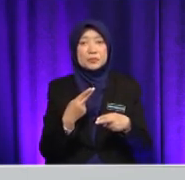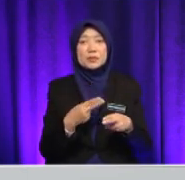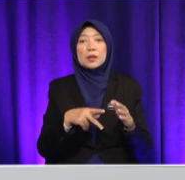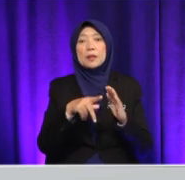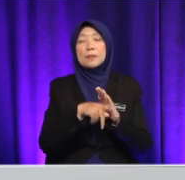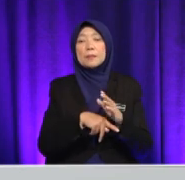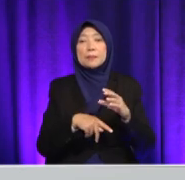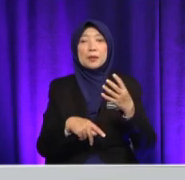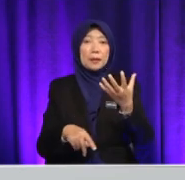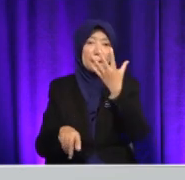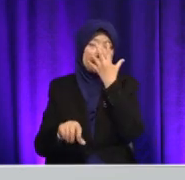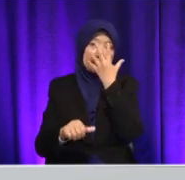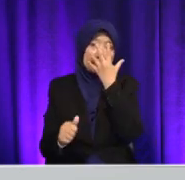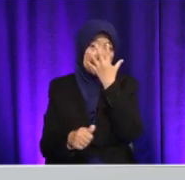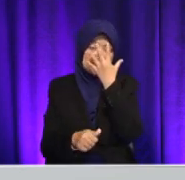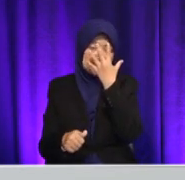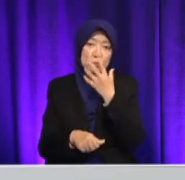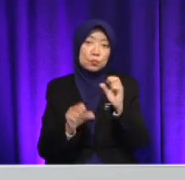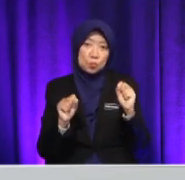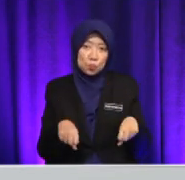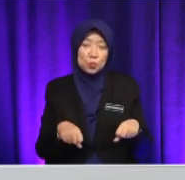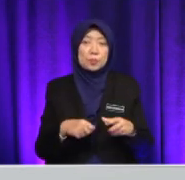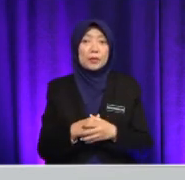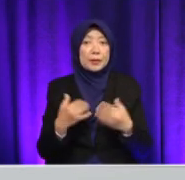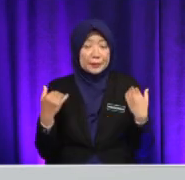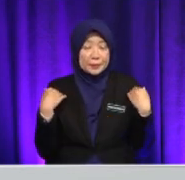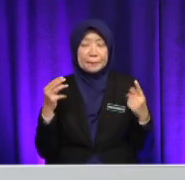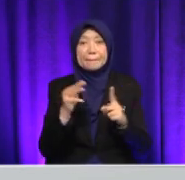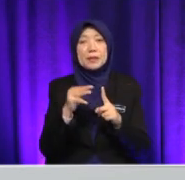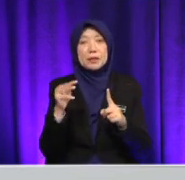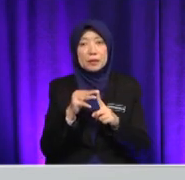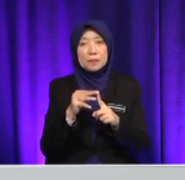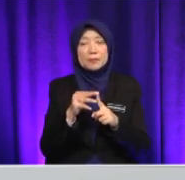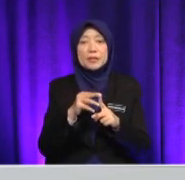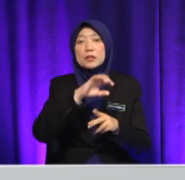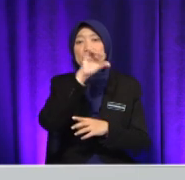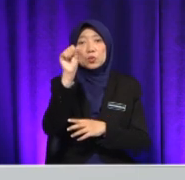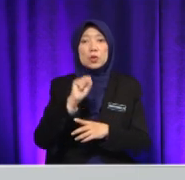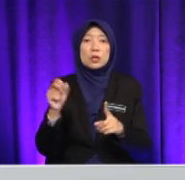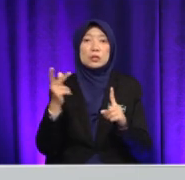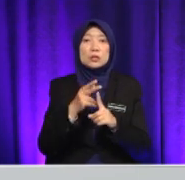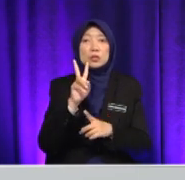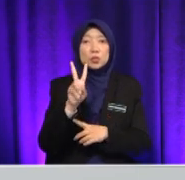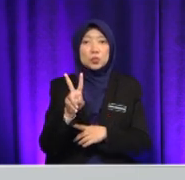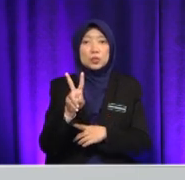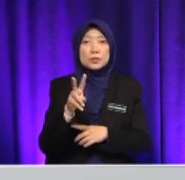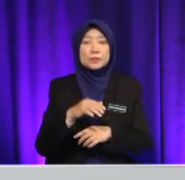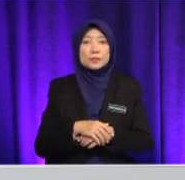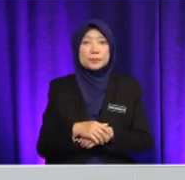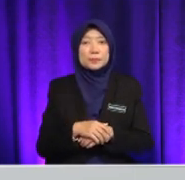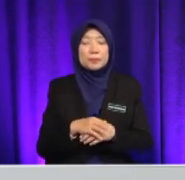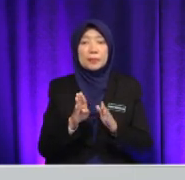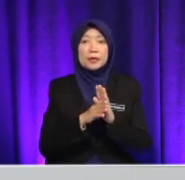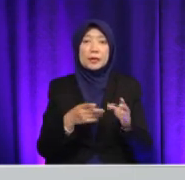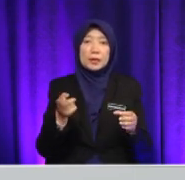cahaya Oke 2 maka Oke kita tengok kepada soalnya kedua oke Ini adalah soal yang